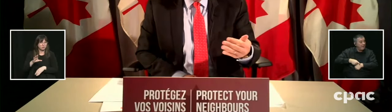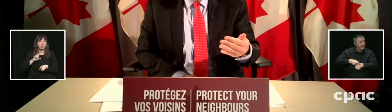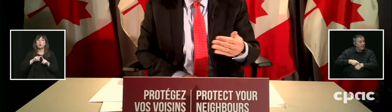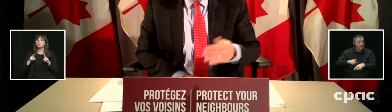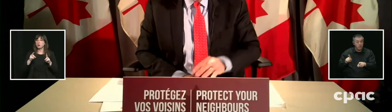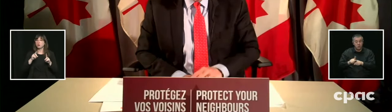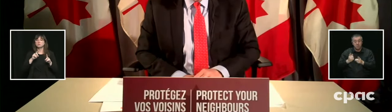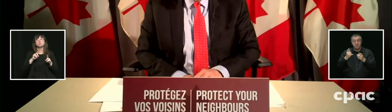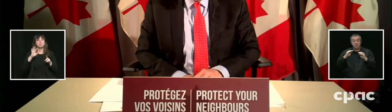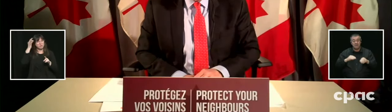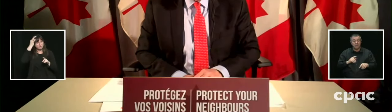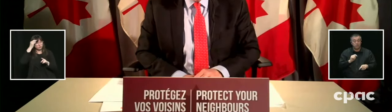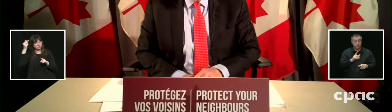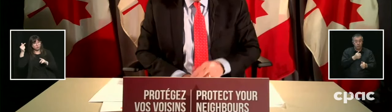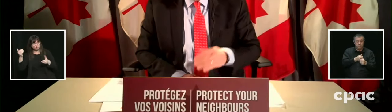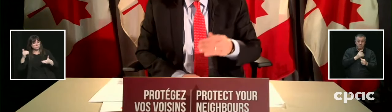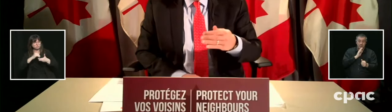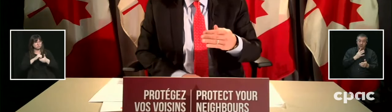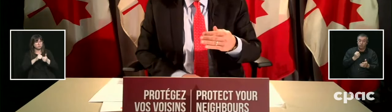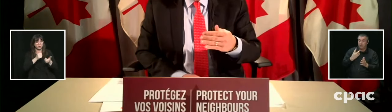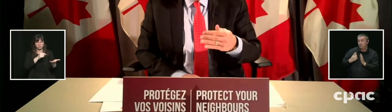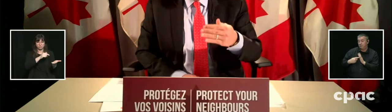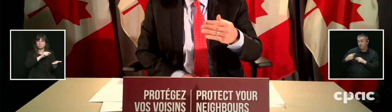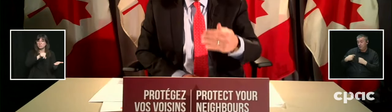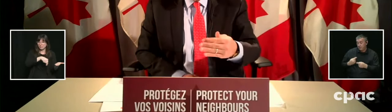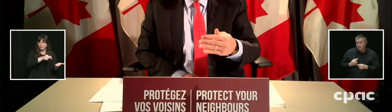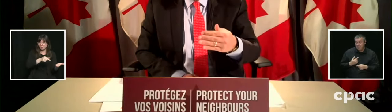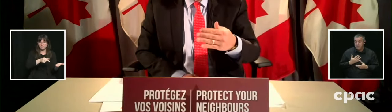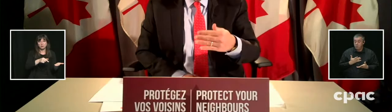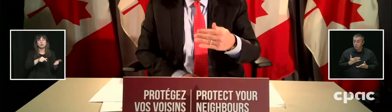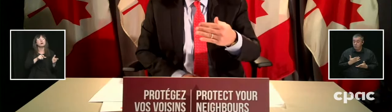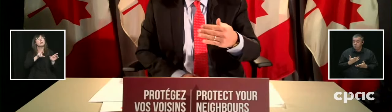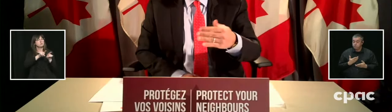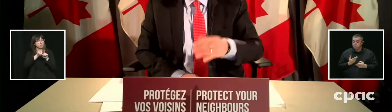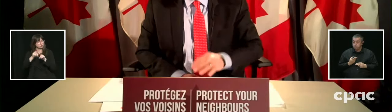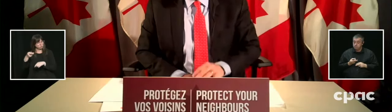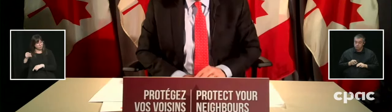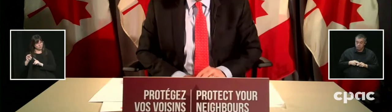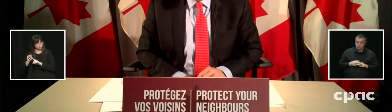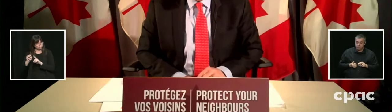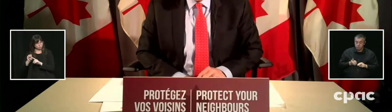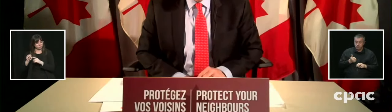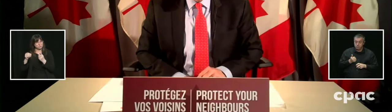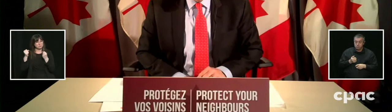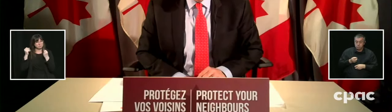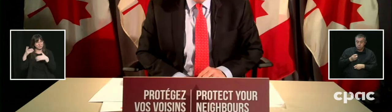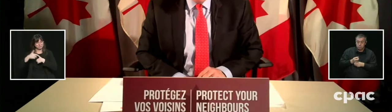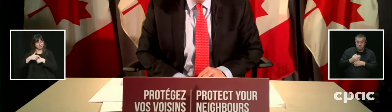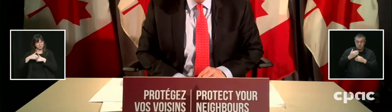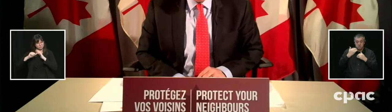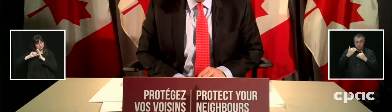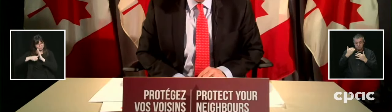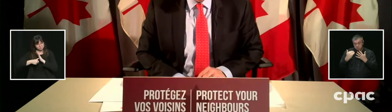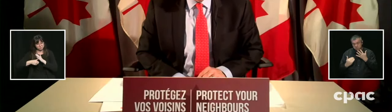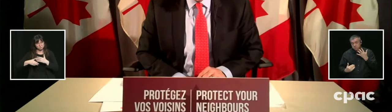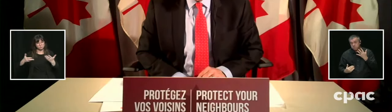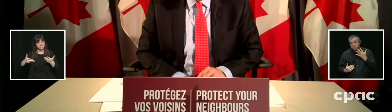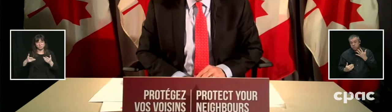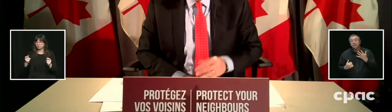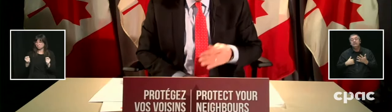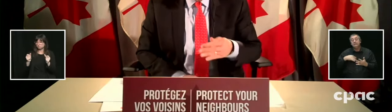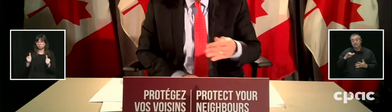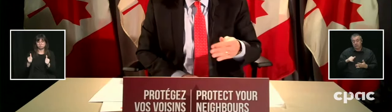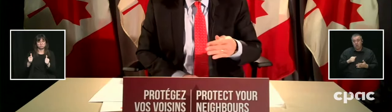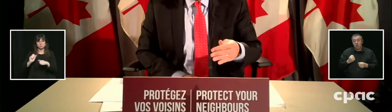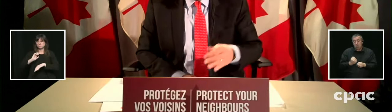premier ministre Trudeau a dit à plusieurs reprises, à augmenter des mesures de protection. Et c'est exactement ce que nous allons